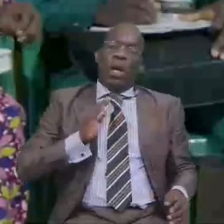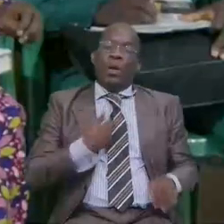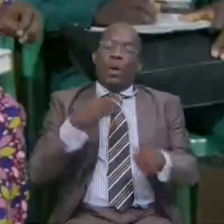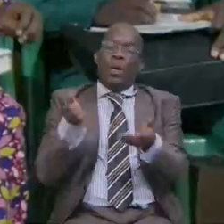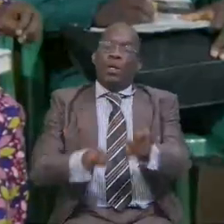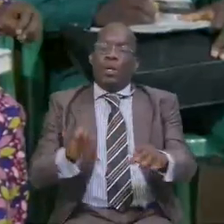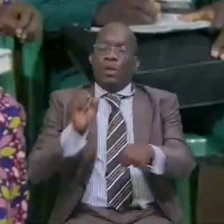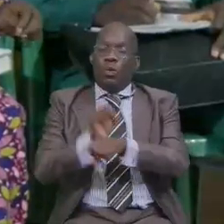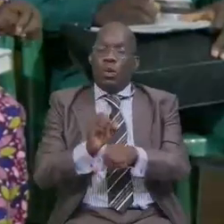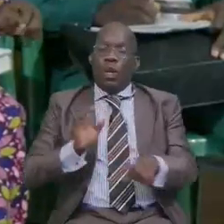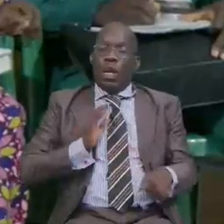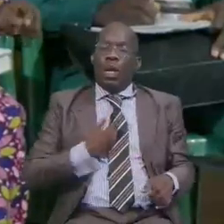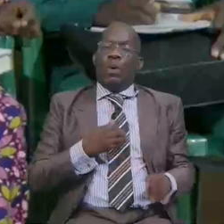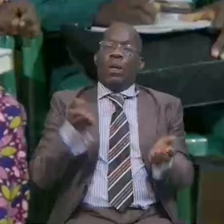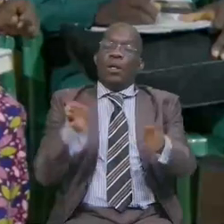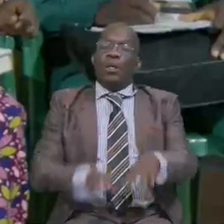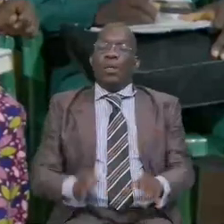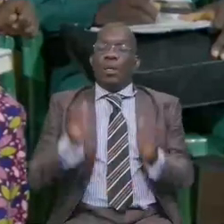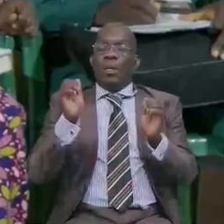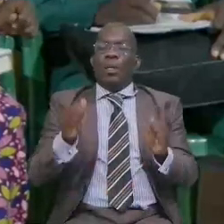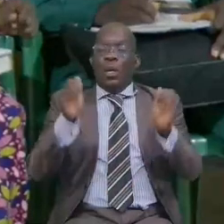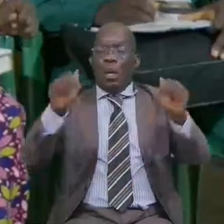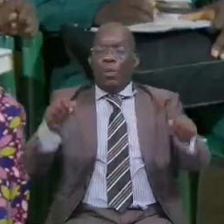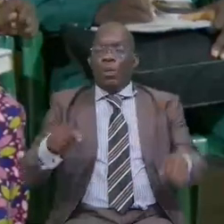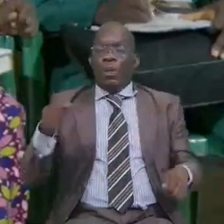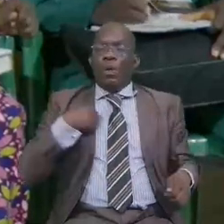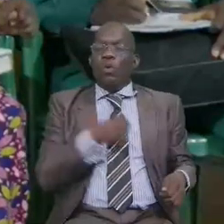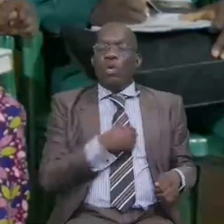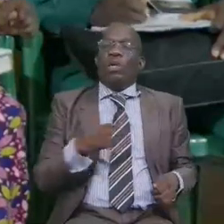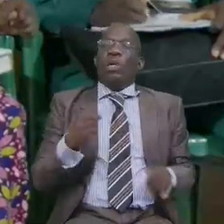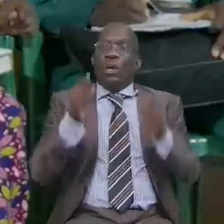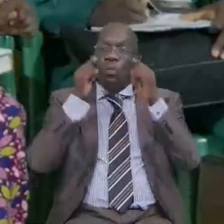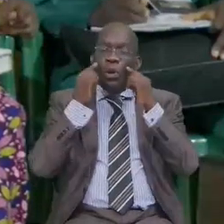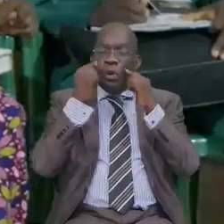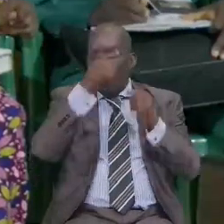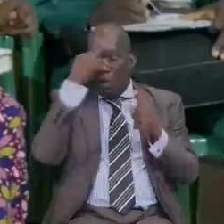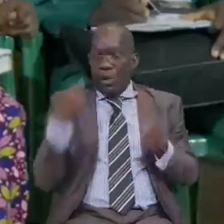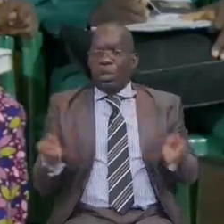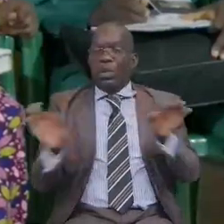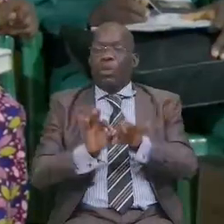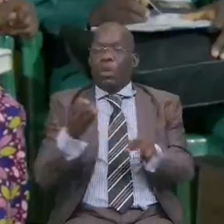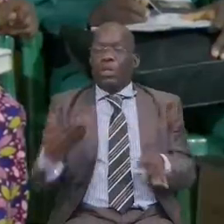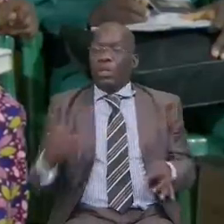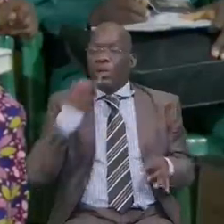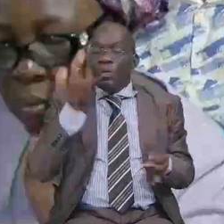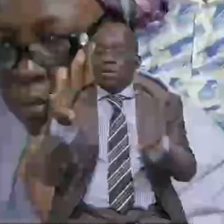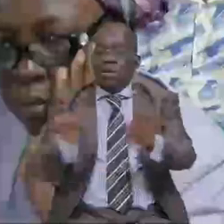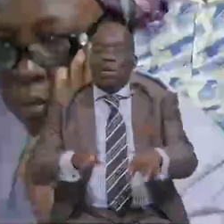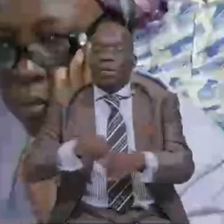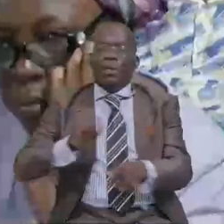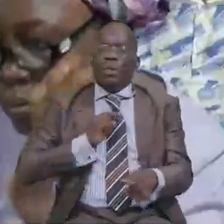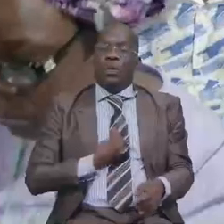mortes, nous pleurons parce que les choses essentielles sont mortes en nous. Heureux ceux qui